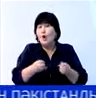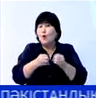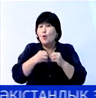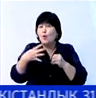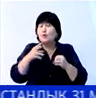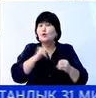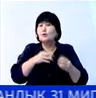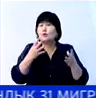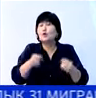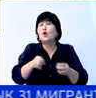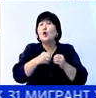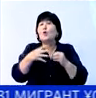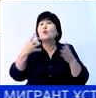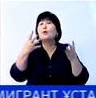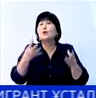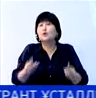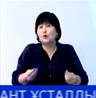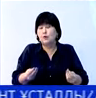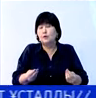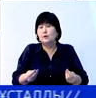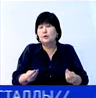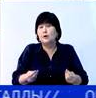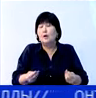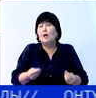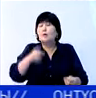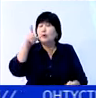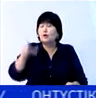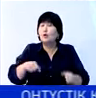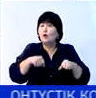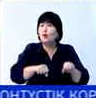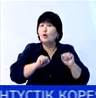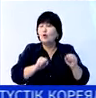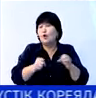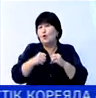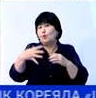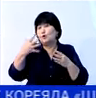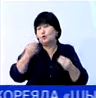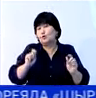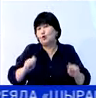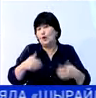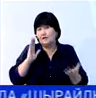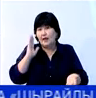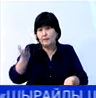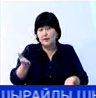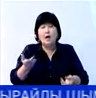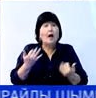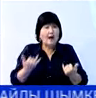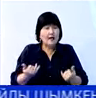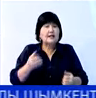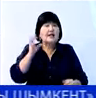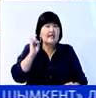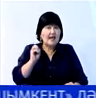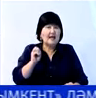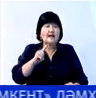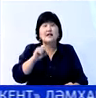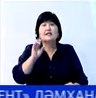күн дегеніміз, ол 15 күн біз тұтынушының құқығын қорғауға 15 күн жоғалтып аламыз. Ал қазір мынау е